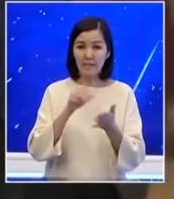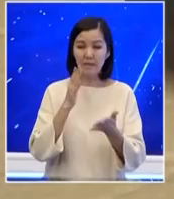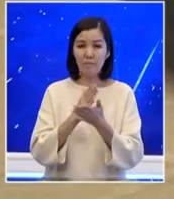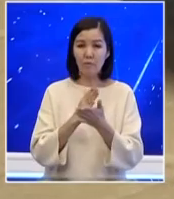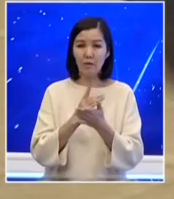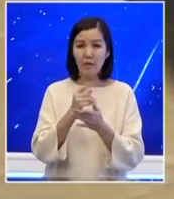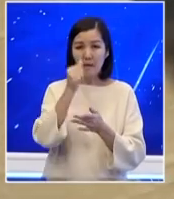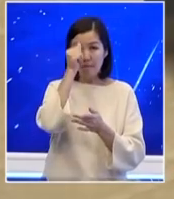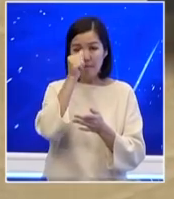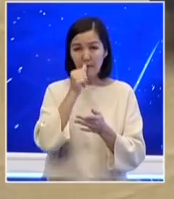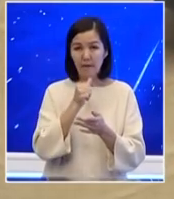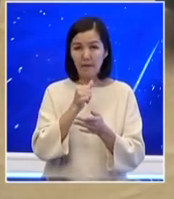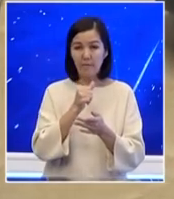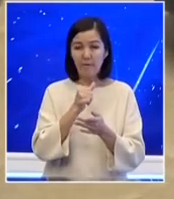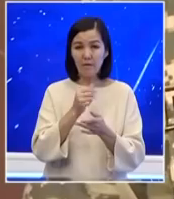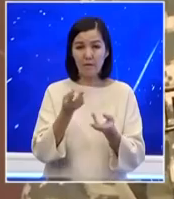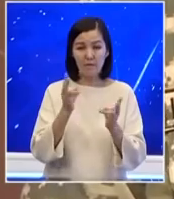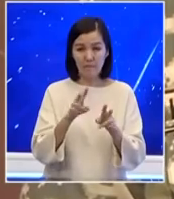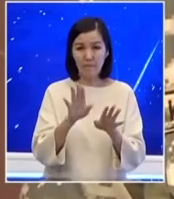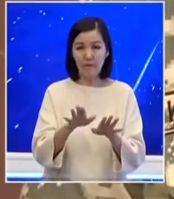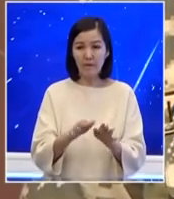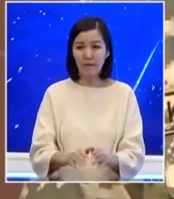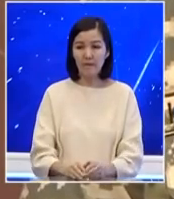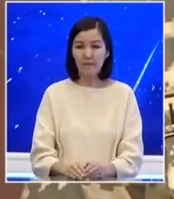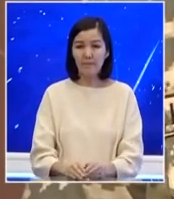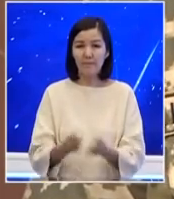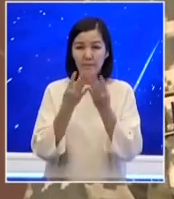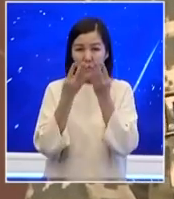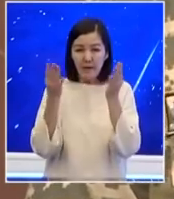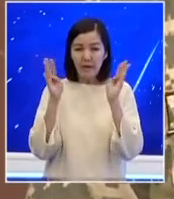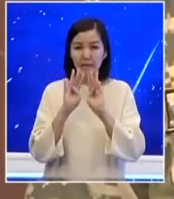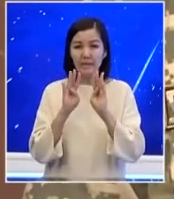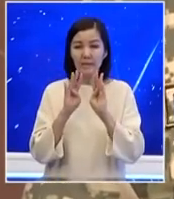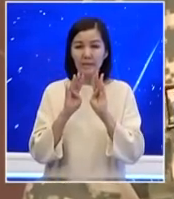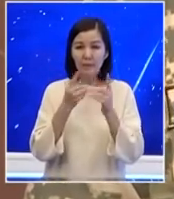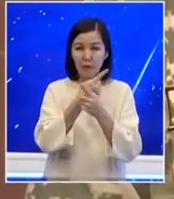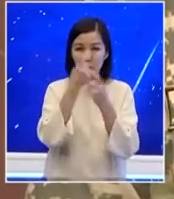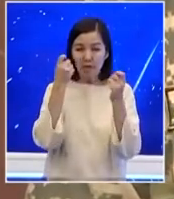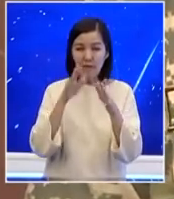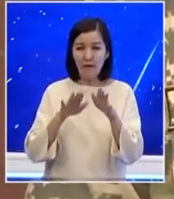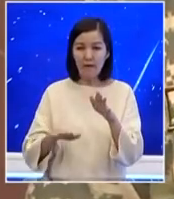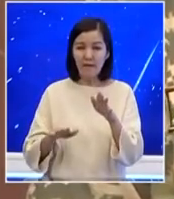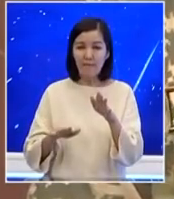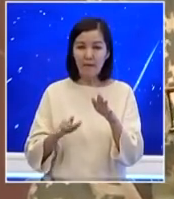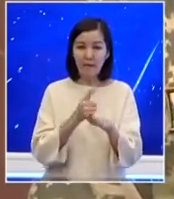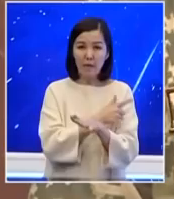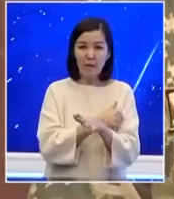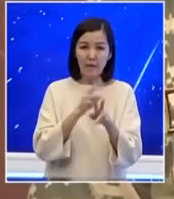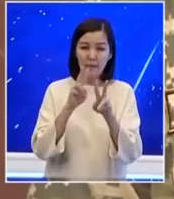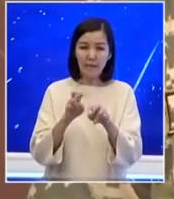Ай бойы үйлеріне қайтпайды. Карантин жарияланған аймақта блокпостарды қою және